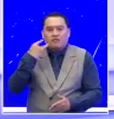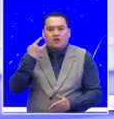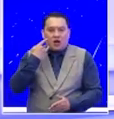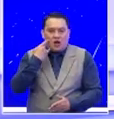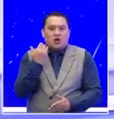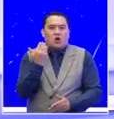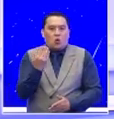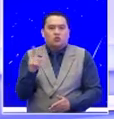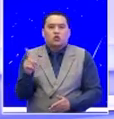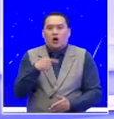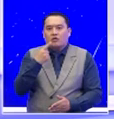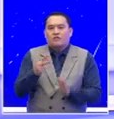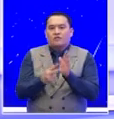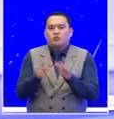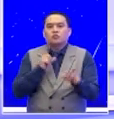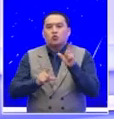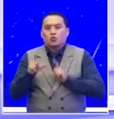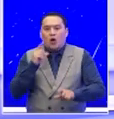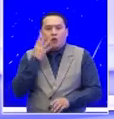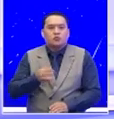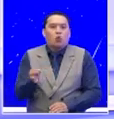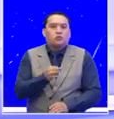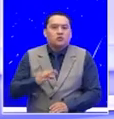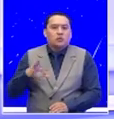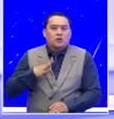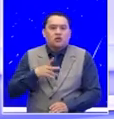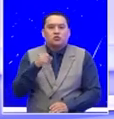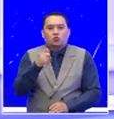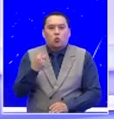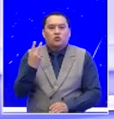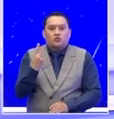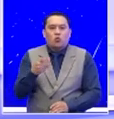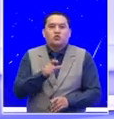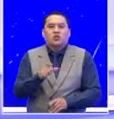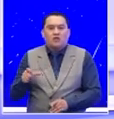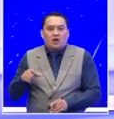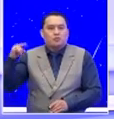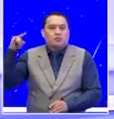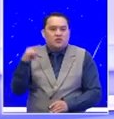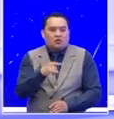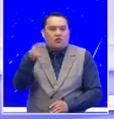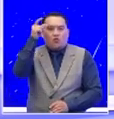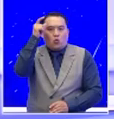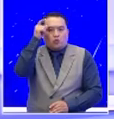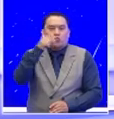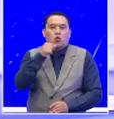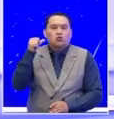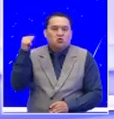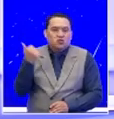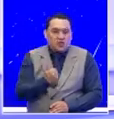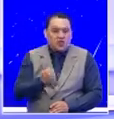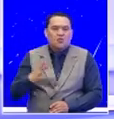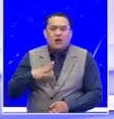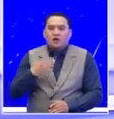Павлодар. Как выяснилось, 8 студентов из Алматинской области были среди 102 пассажиров, прилетевших на прошлой неделе из